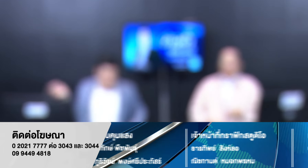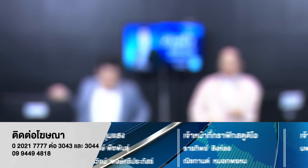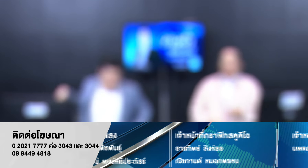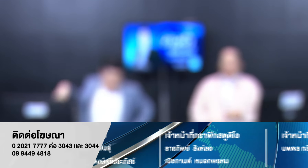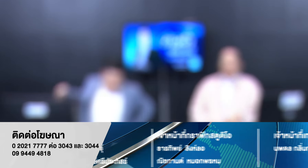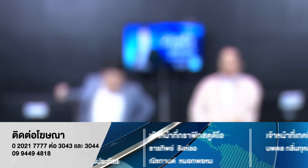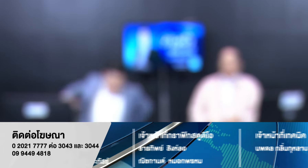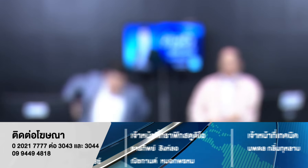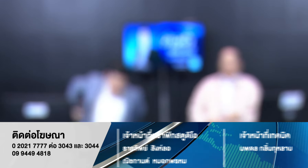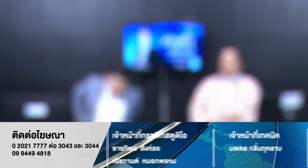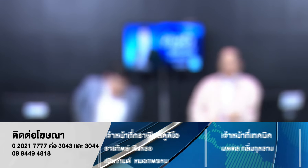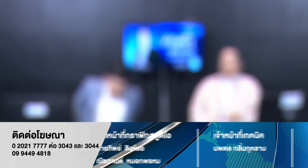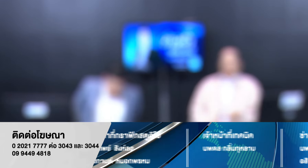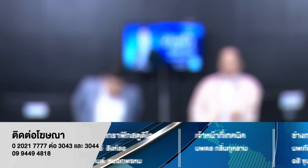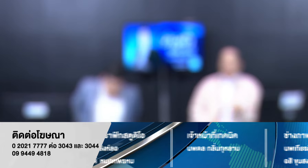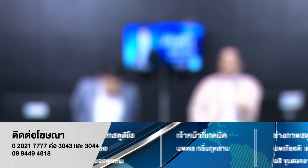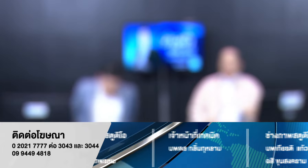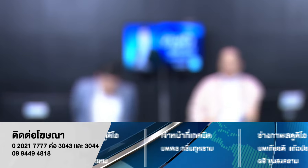โน้ท